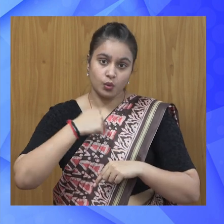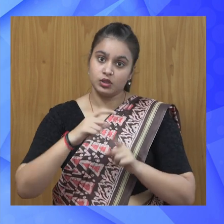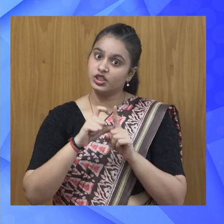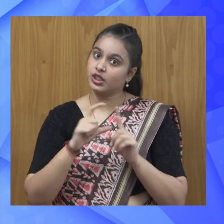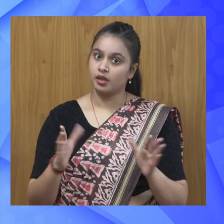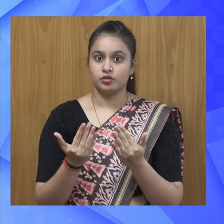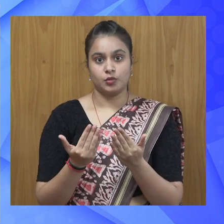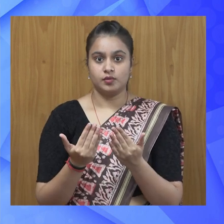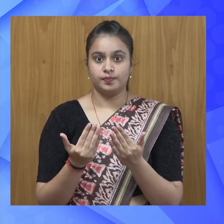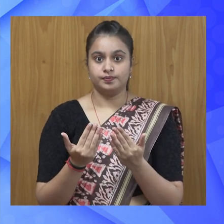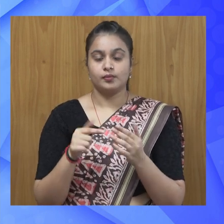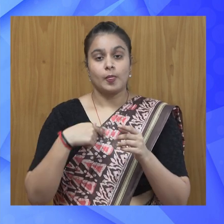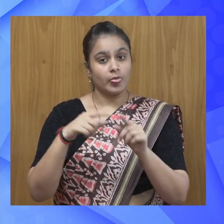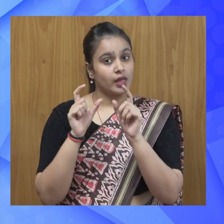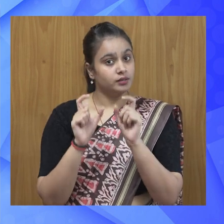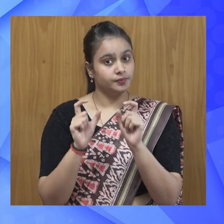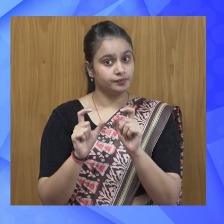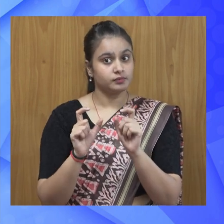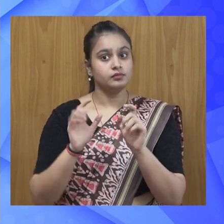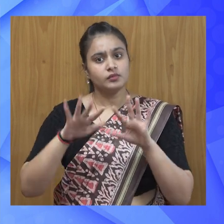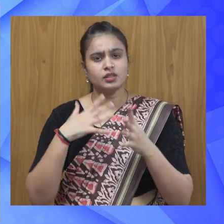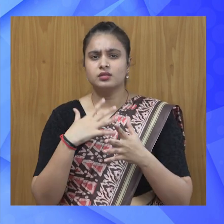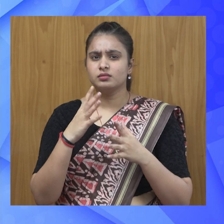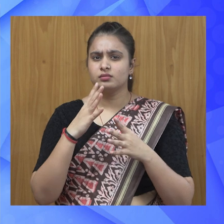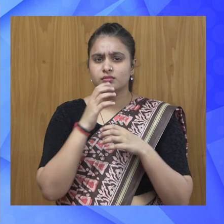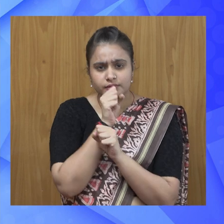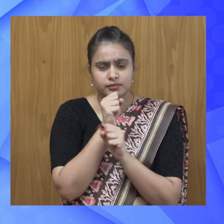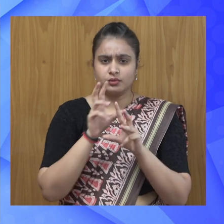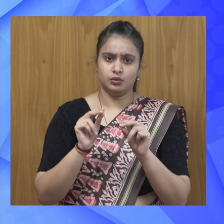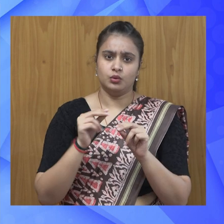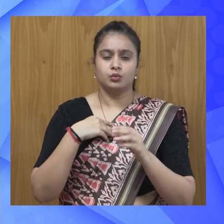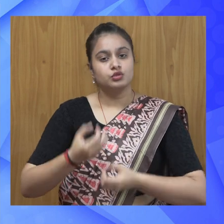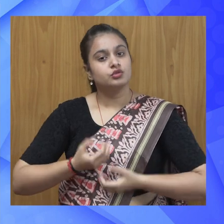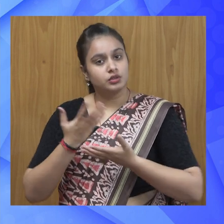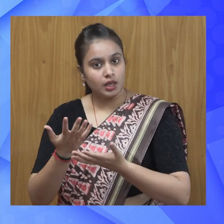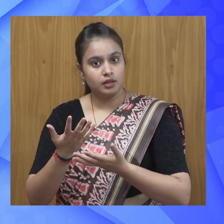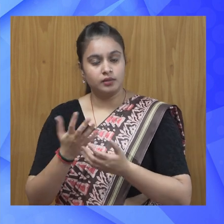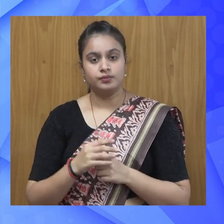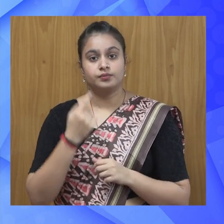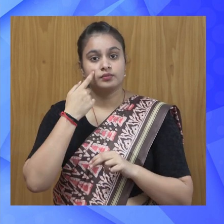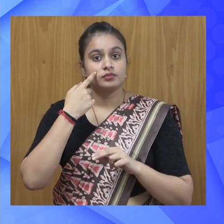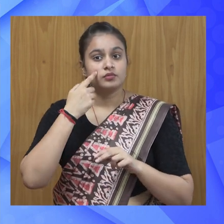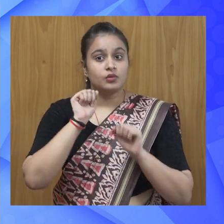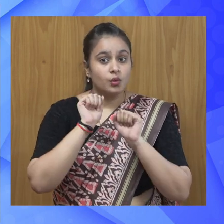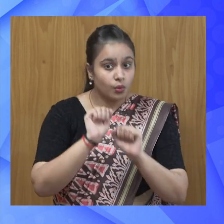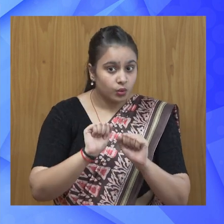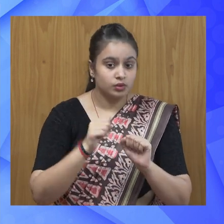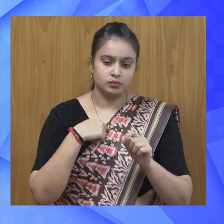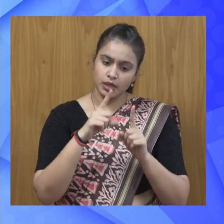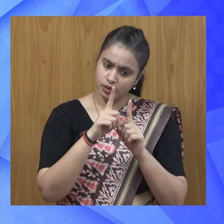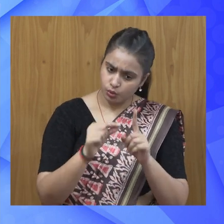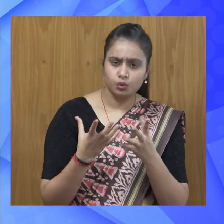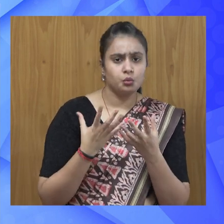में डाल सकते हैं. तो बी वेरी केयरफुल, डोंट हाइड एनीथिंग फ्रॉम योर पेरेंट्स, राइट? बिकॉज़ यू शुड कन्फाइड कि आप ये